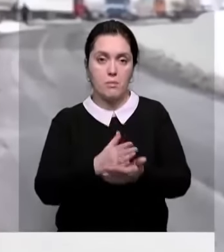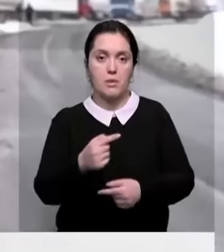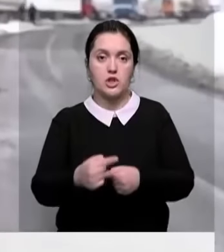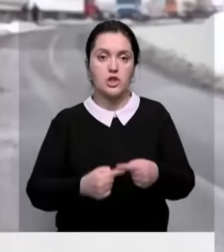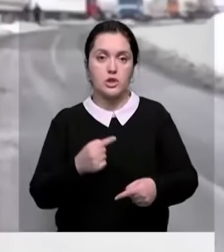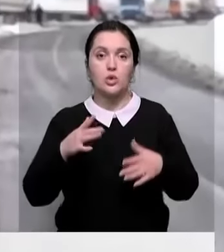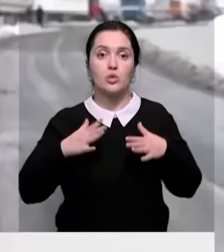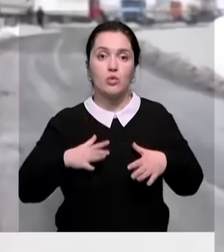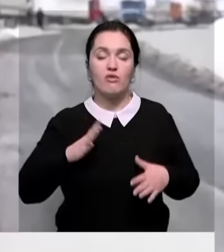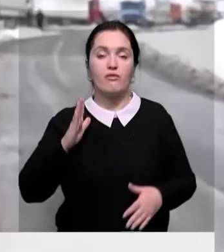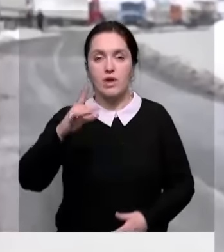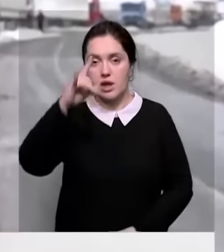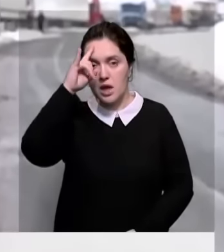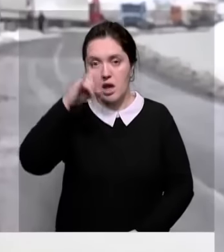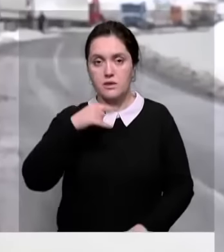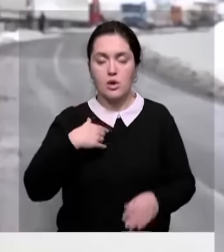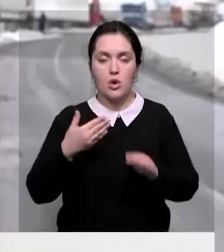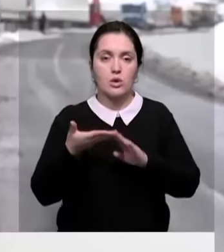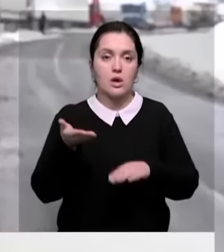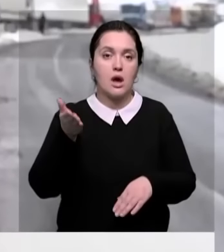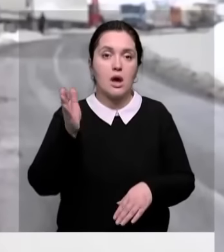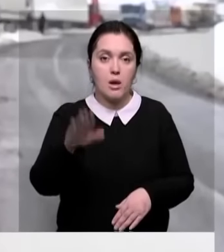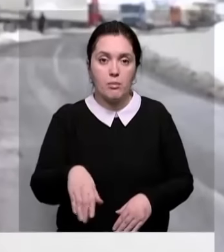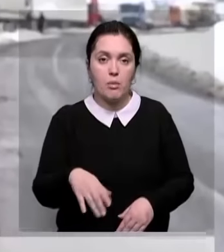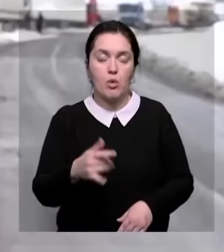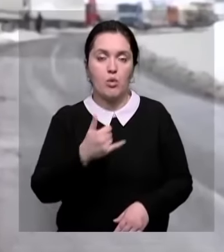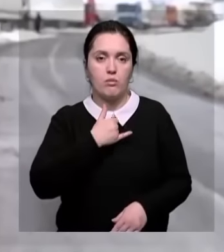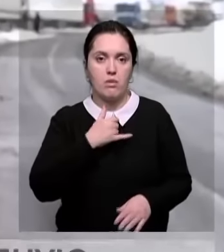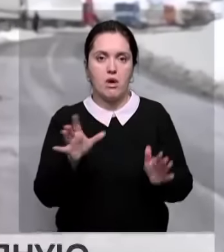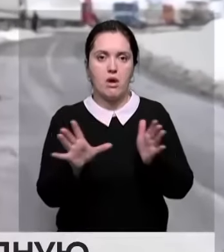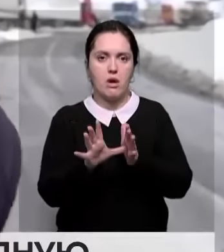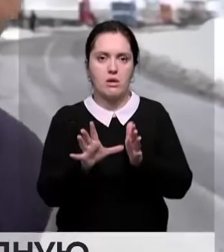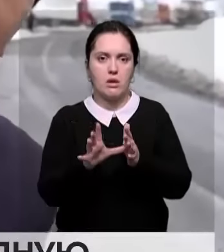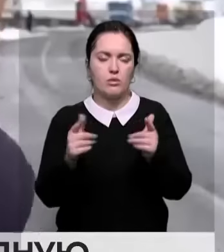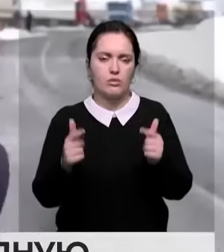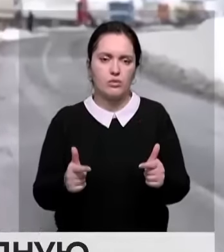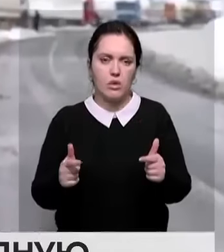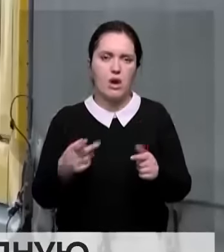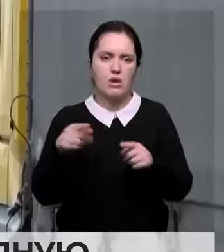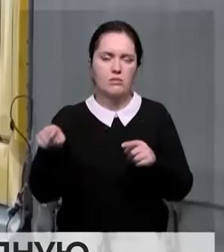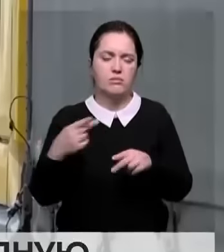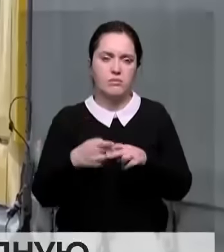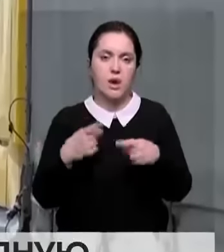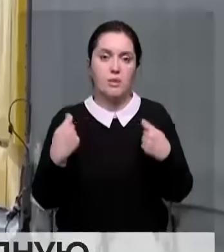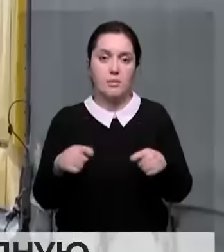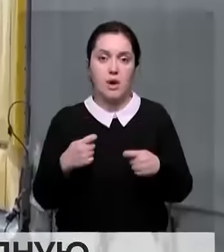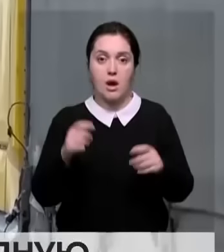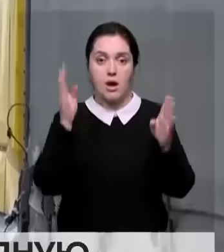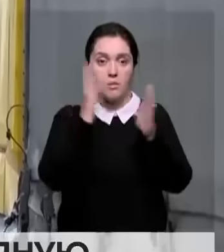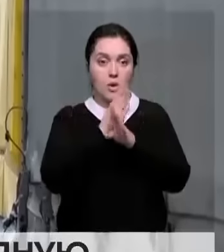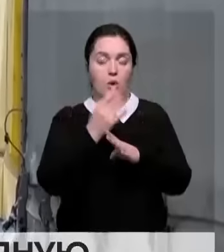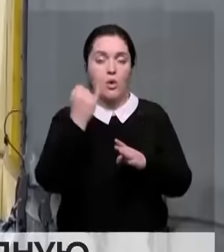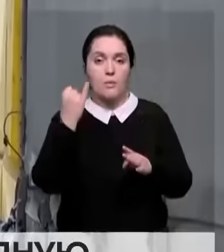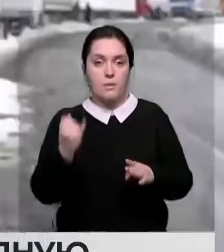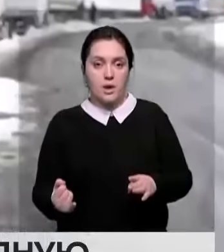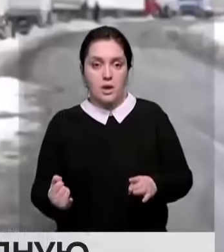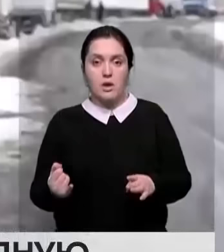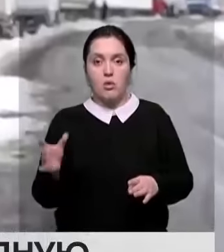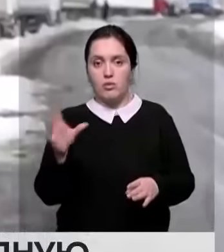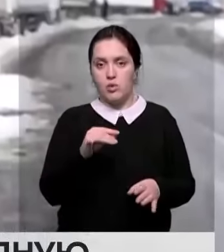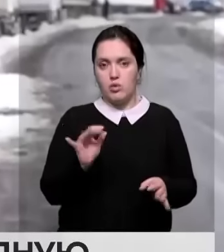в Казахстан домой еду, но у меня электроприборы, ну это бытовые техники. Погода нелетная, ну так-то